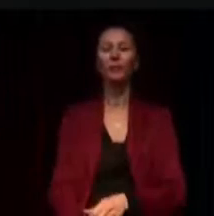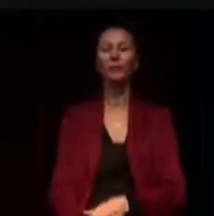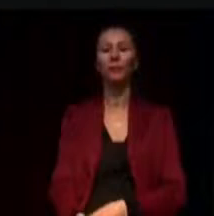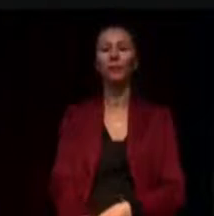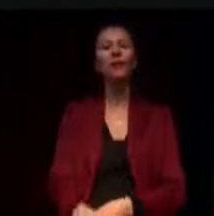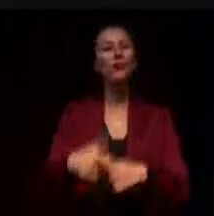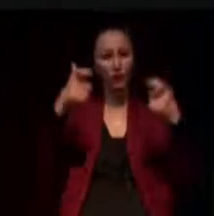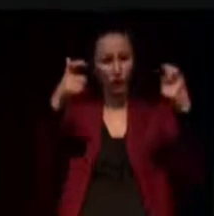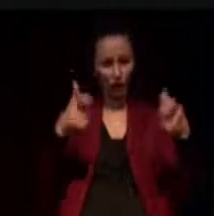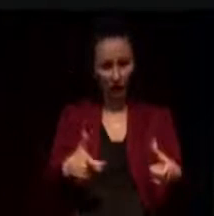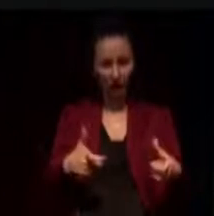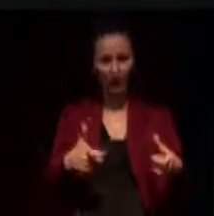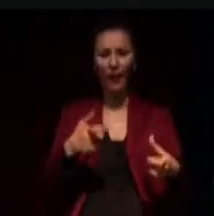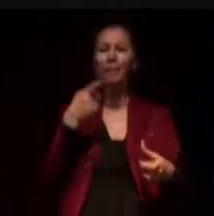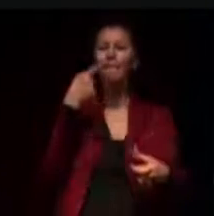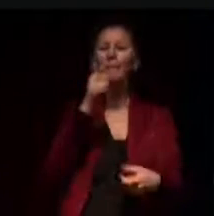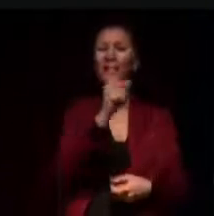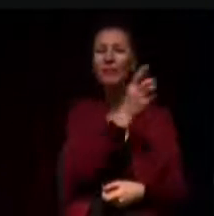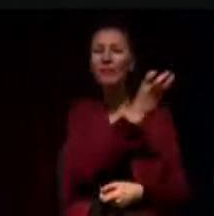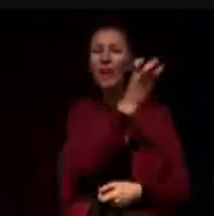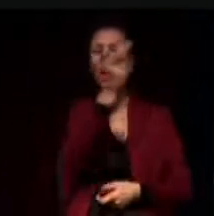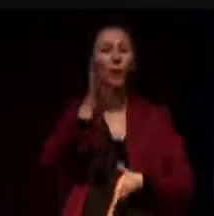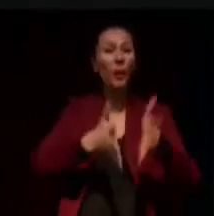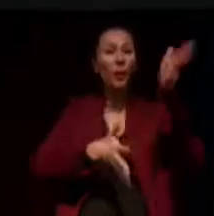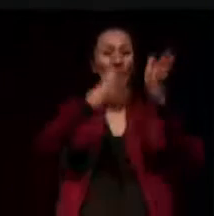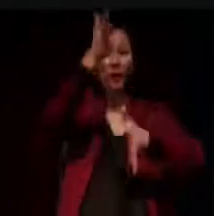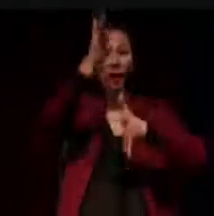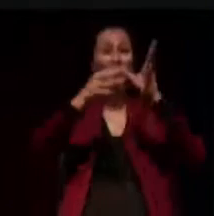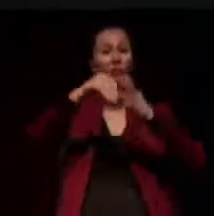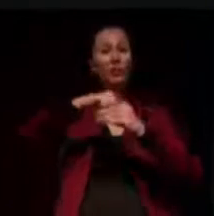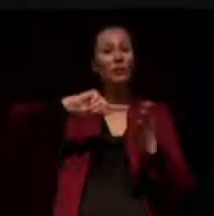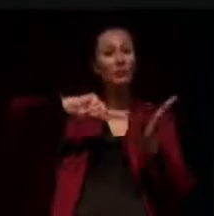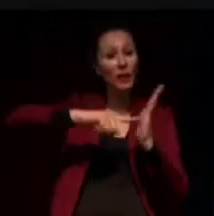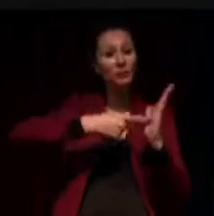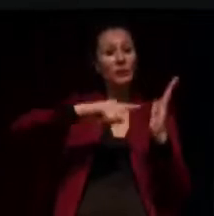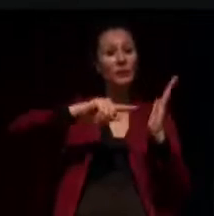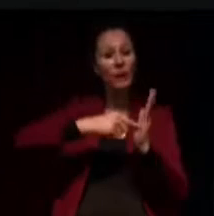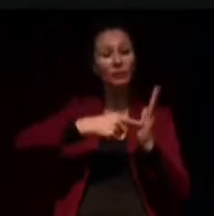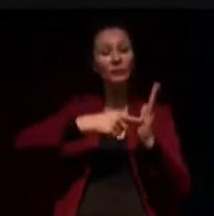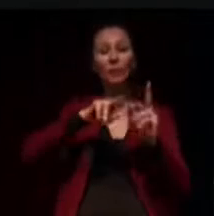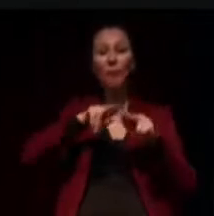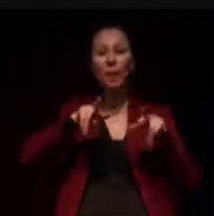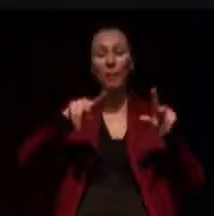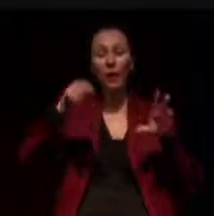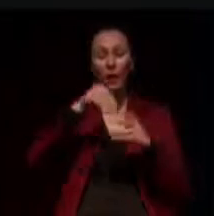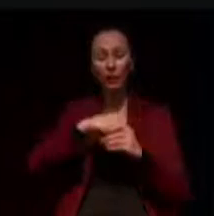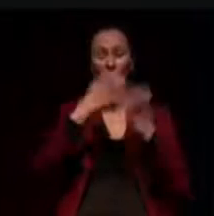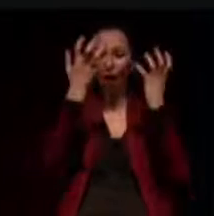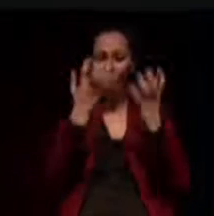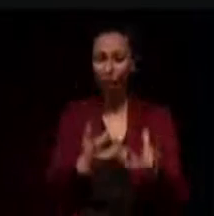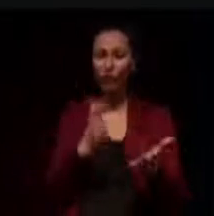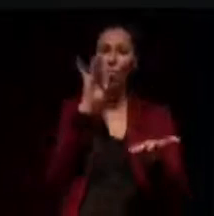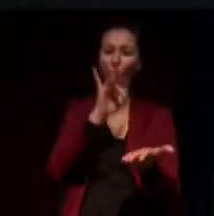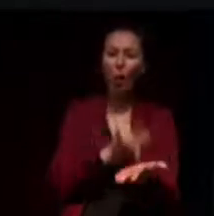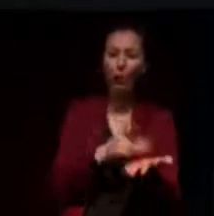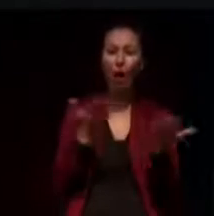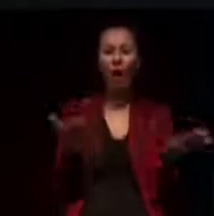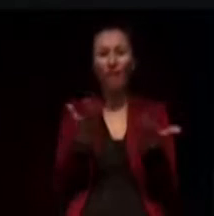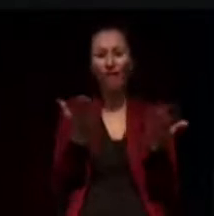Ki şehirde binlerce binanın hasar tespiti yapıldı. Ağır hasar, orta hasar,